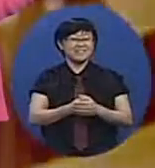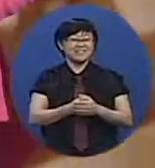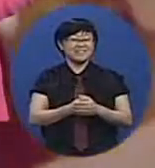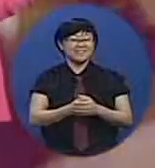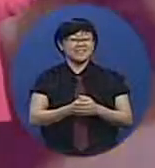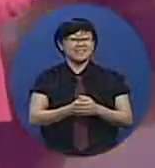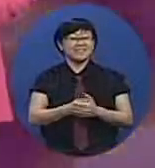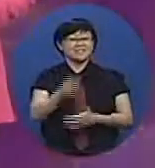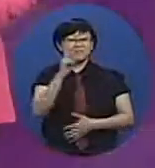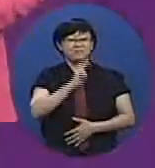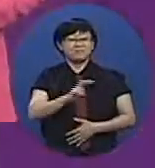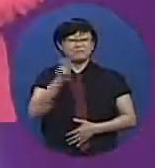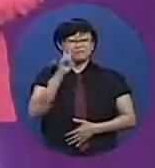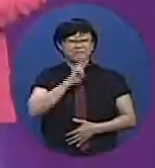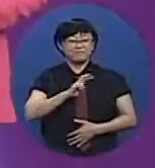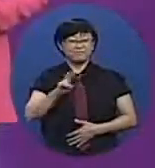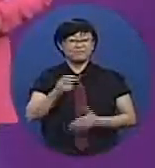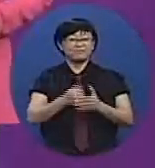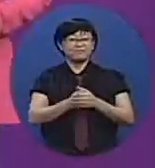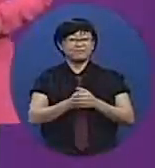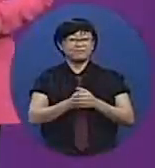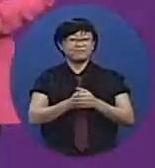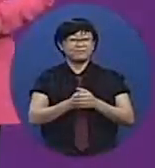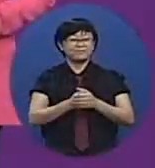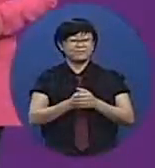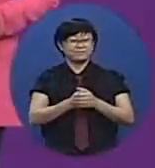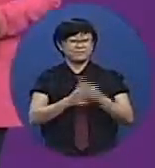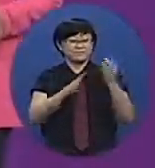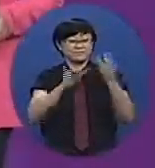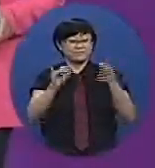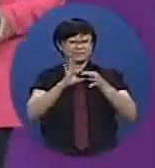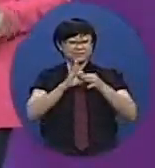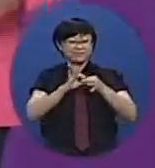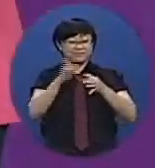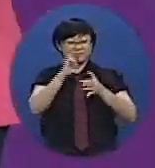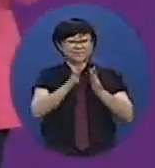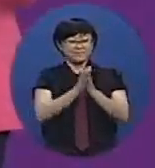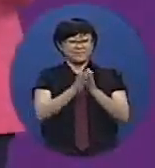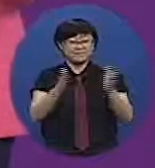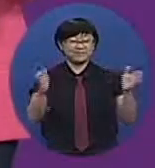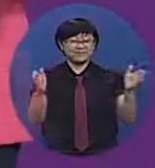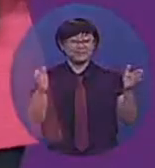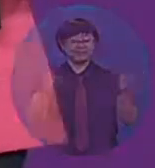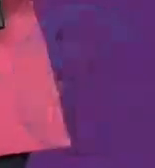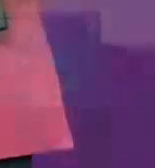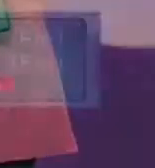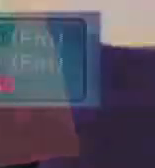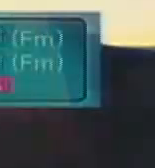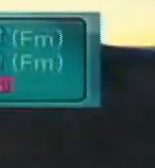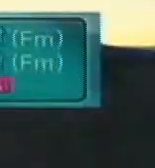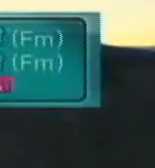감사합니다. 음악 네. 드리겠습니다. 네네네. 네. 자, 삼각한계 음악 주세요.